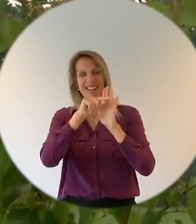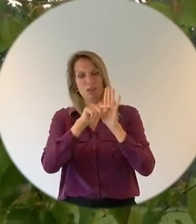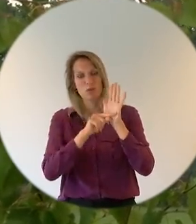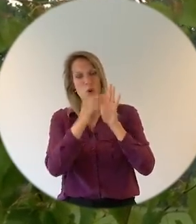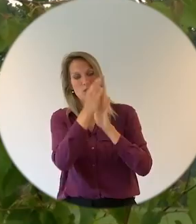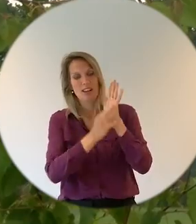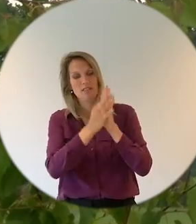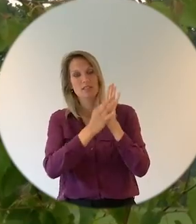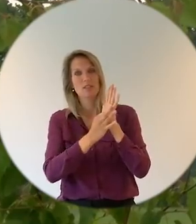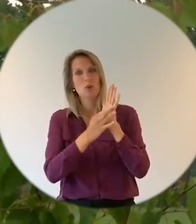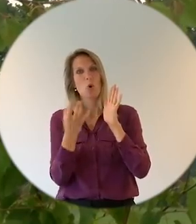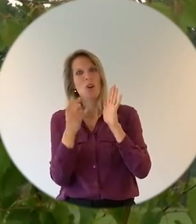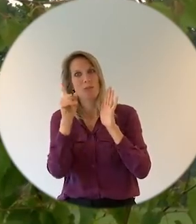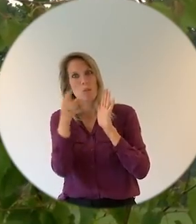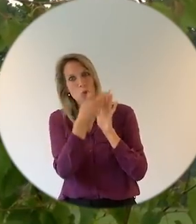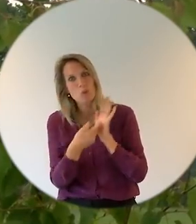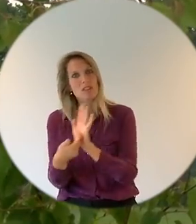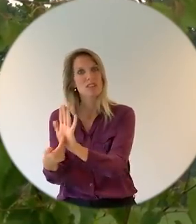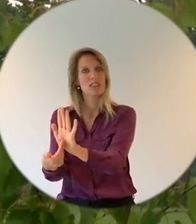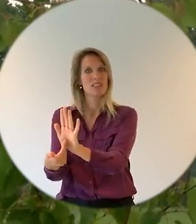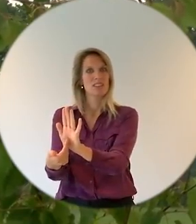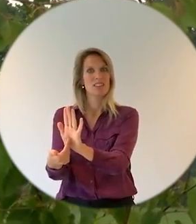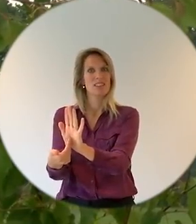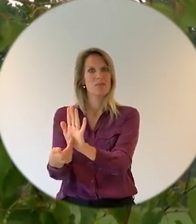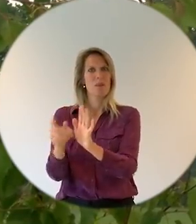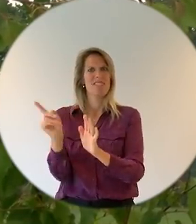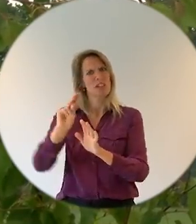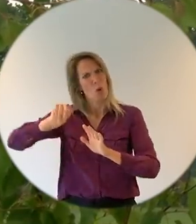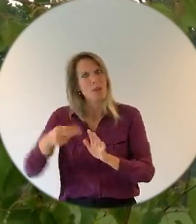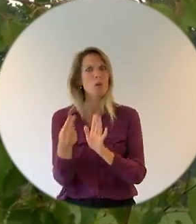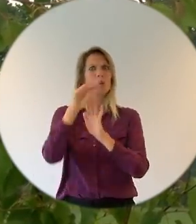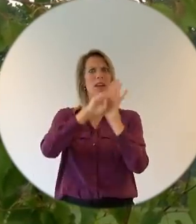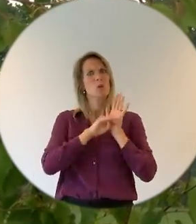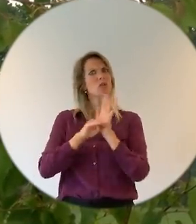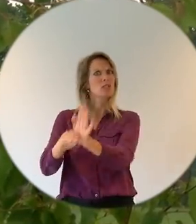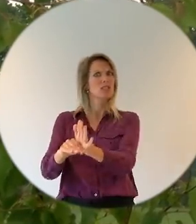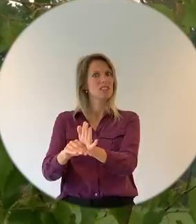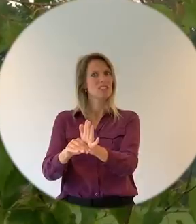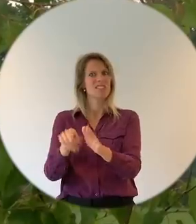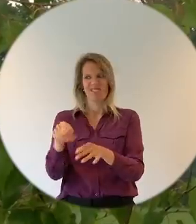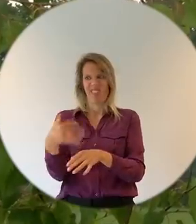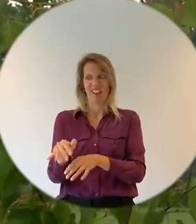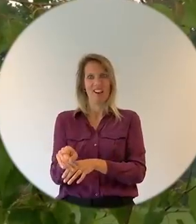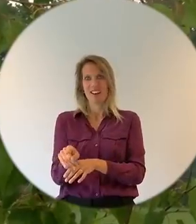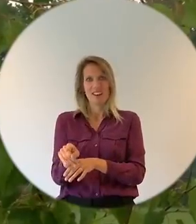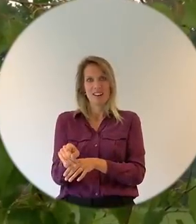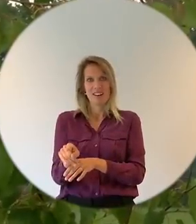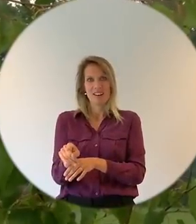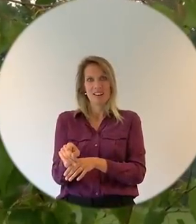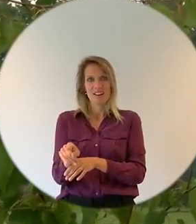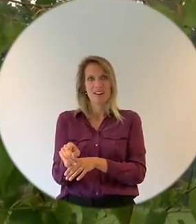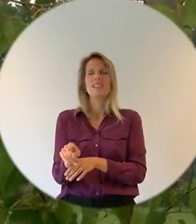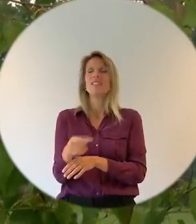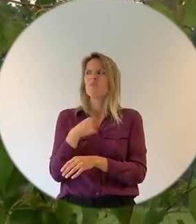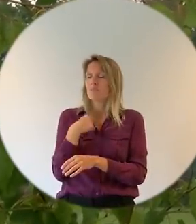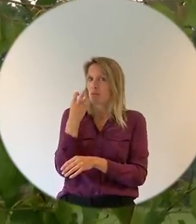is. Ja, dan heb je weer allemaal regeltjes. Ik ben benieuwd hoe Paulus zich